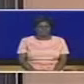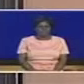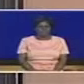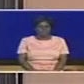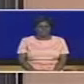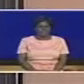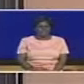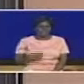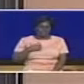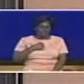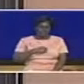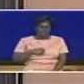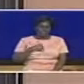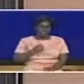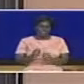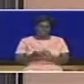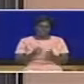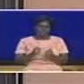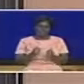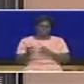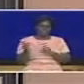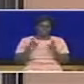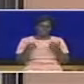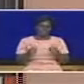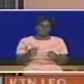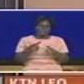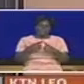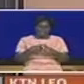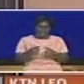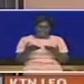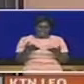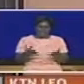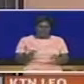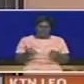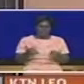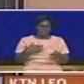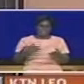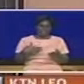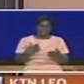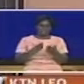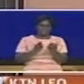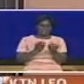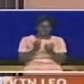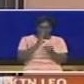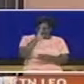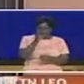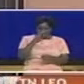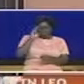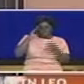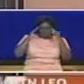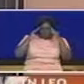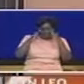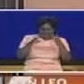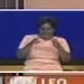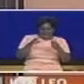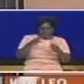Na msamahani kidogo, taarifa za sporti za kujia kwa mudoso kwa mrefu. Lakini kwanza katika makala yetu ya kila Jumapili ya Mtoka Mbali, tunamwangazia raisi